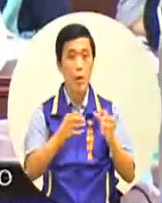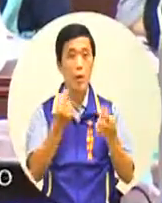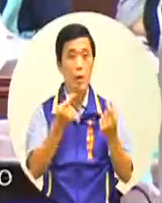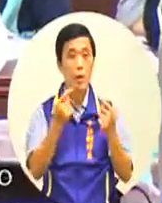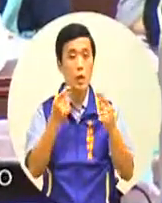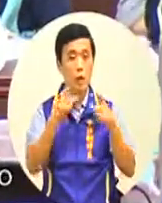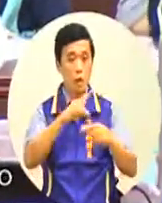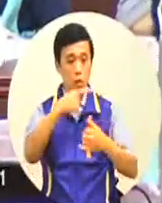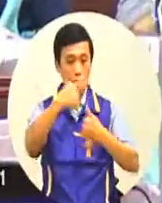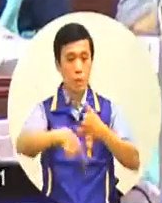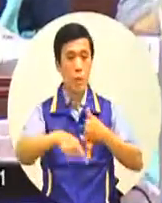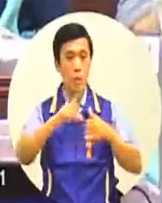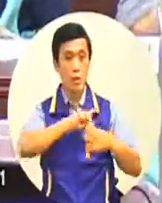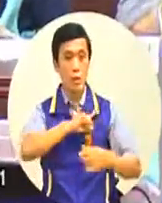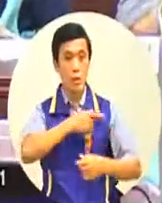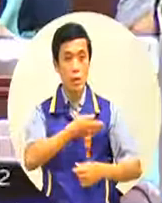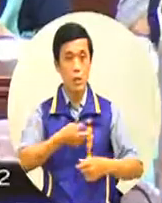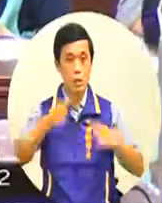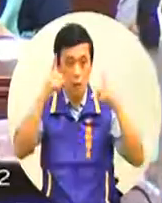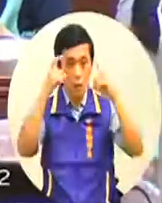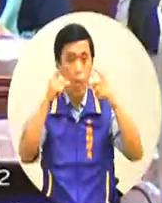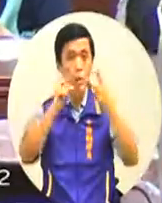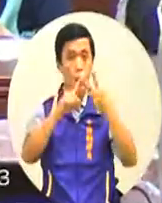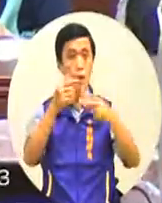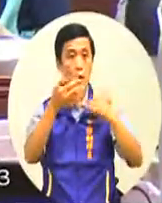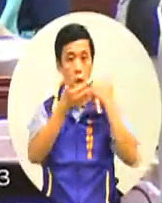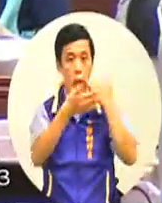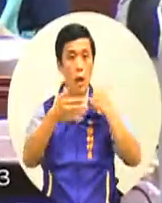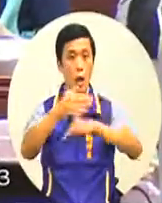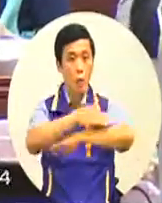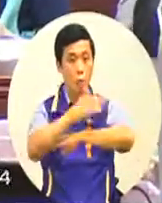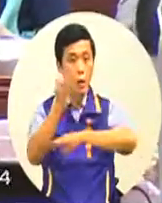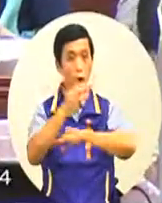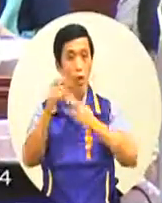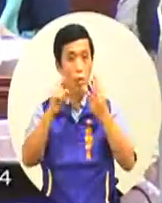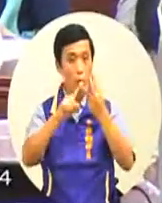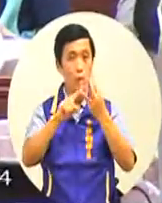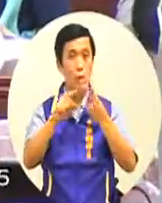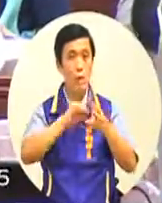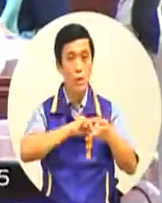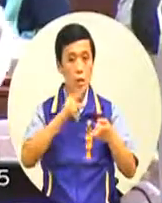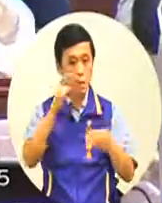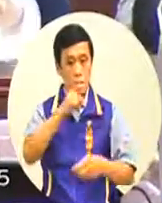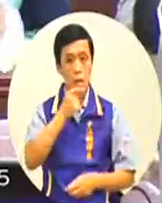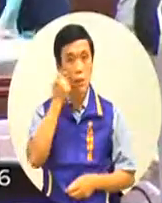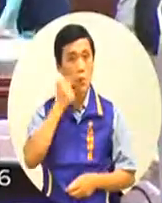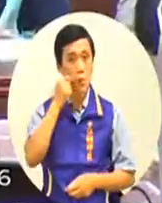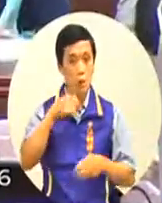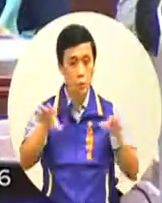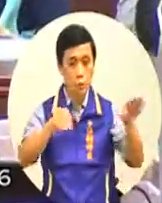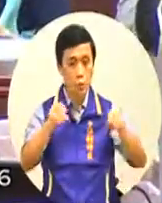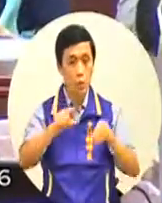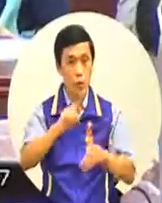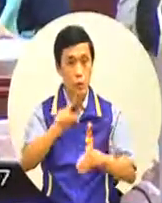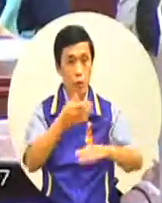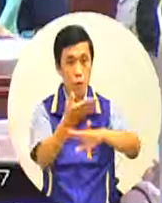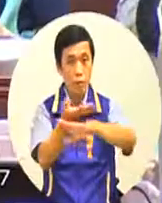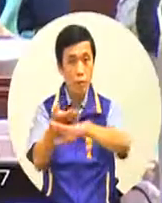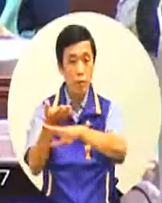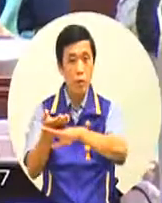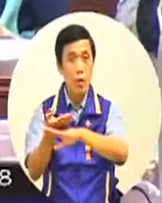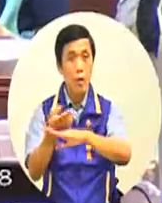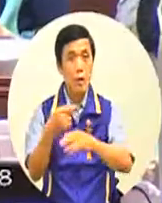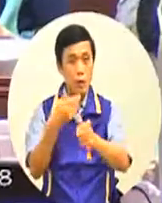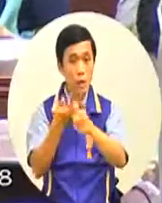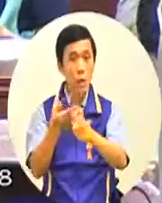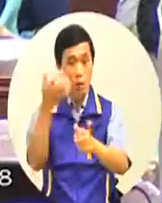片，放他喜欢的海报，放他喜欢的收集的物品，让他在这个空间环境里面觉得好像不是在医